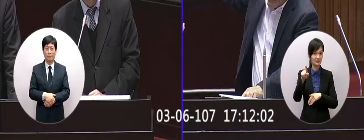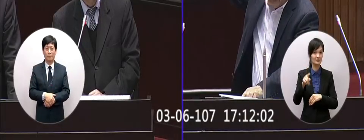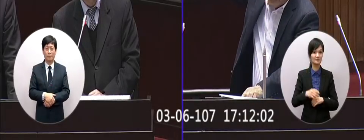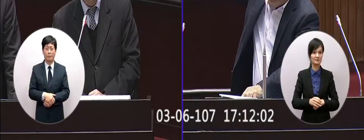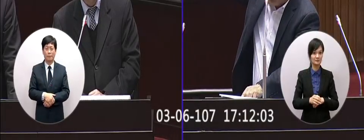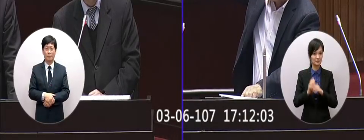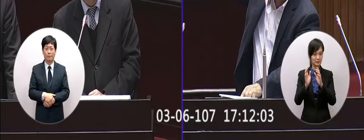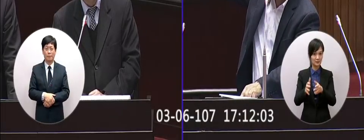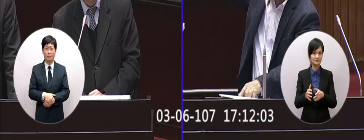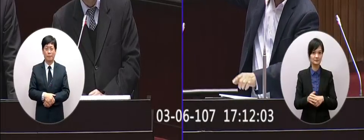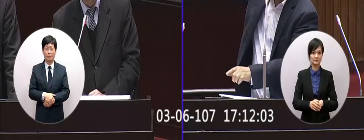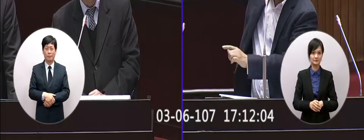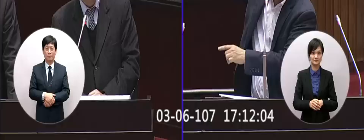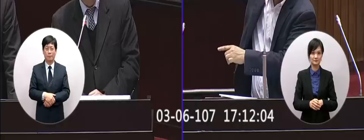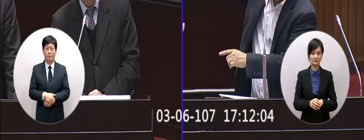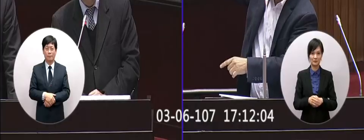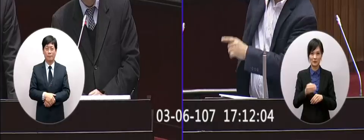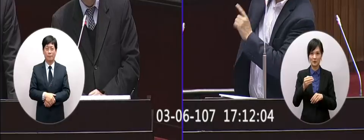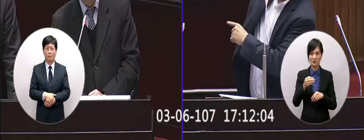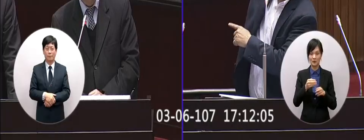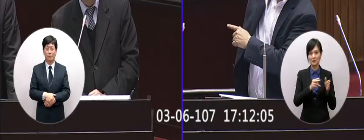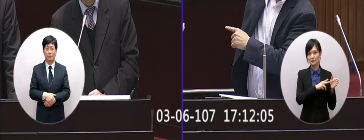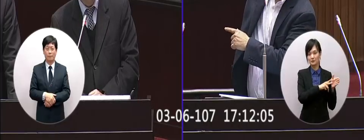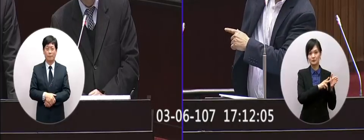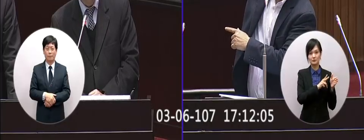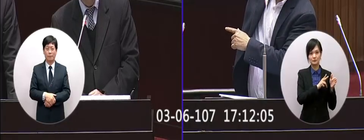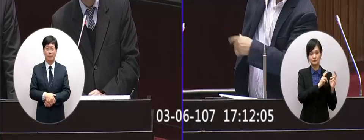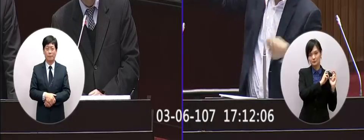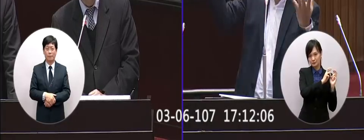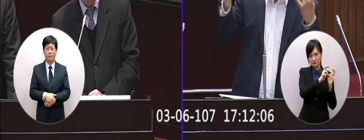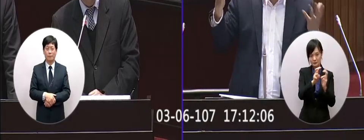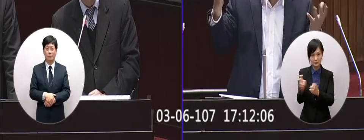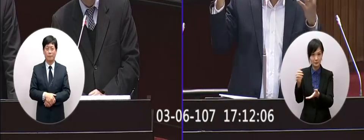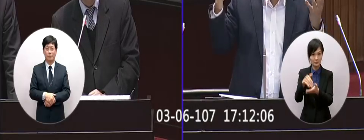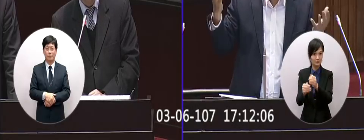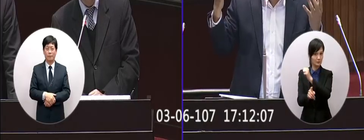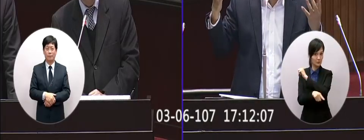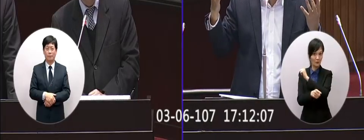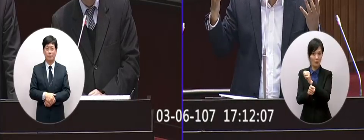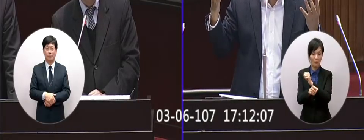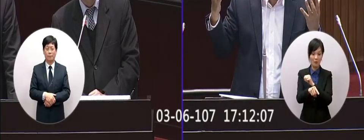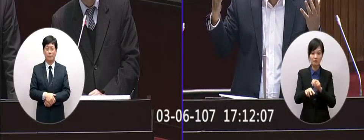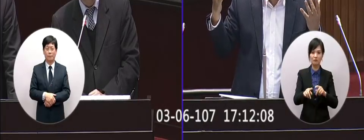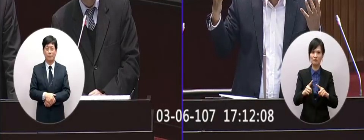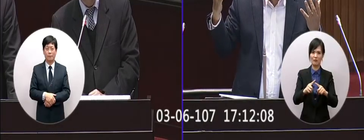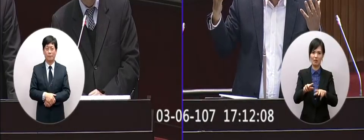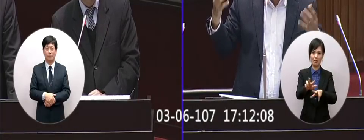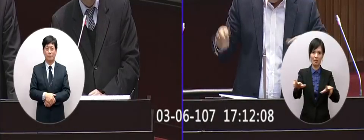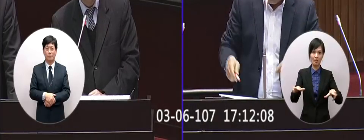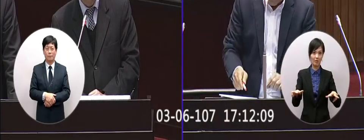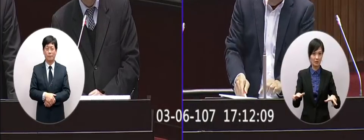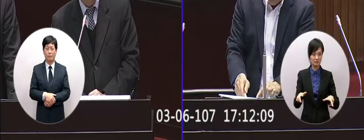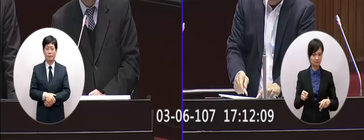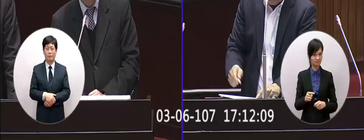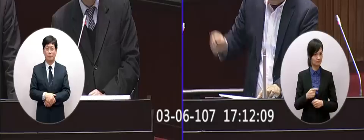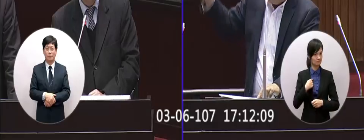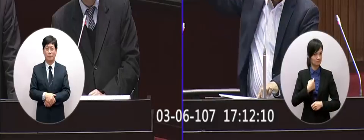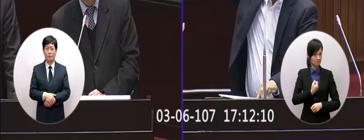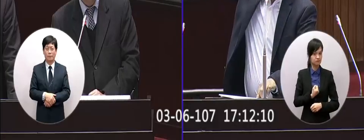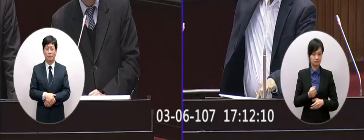阵金叶县终点站的武滨站了，伊甲起哩啊，无人嘛甲起落，你知唔知？第